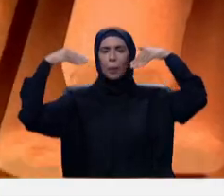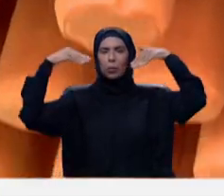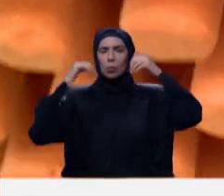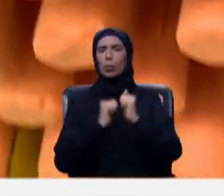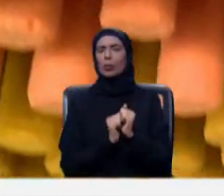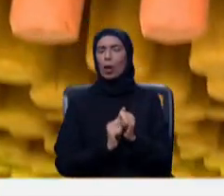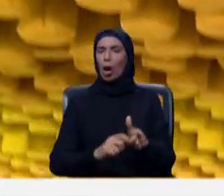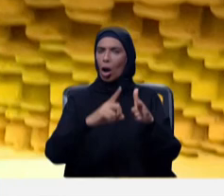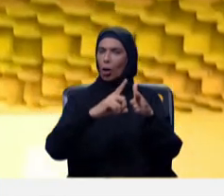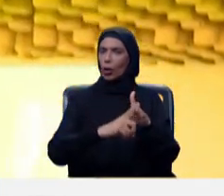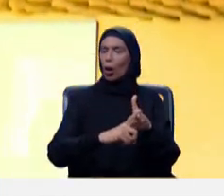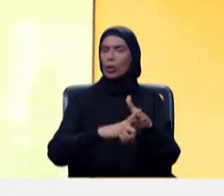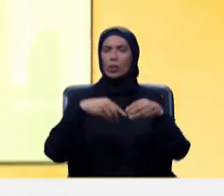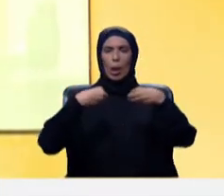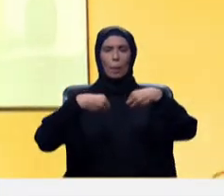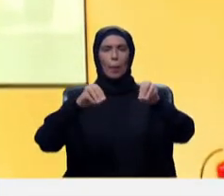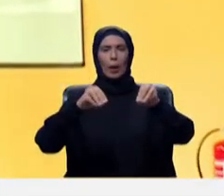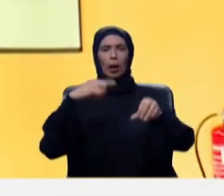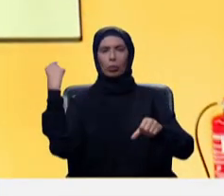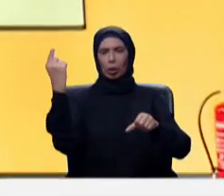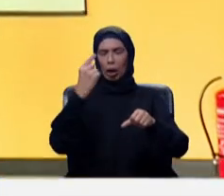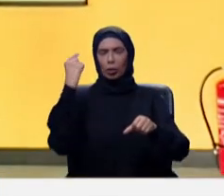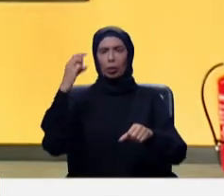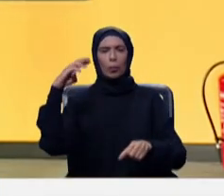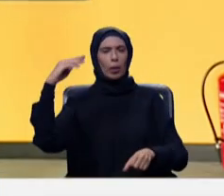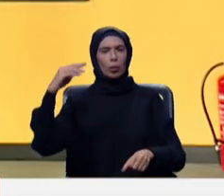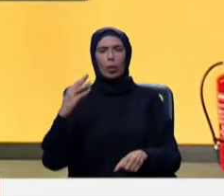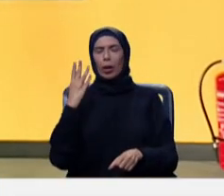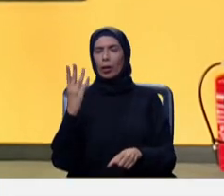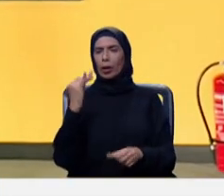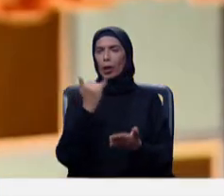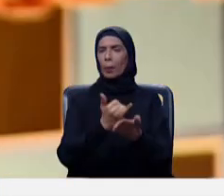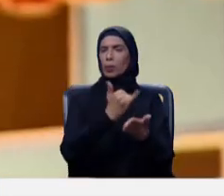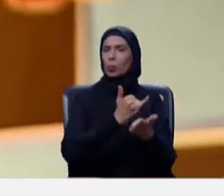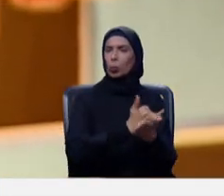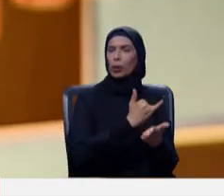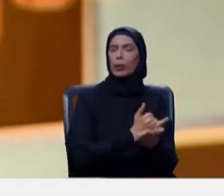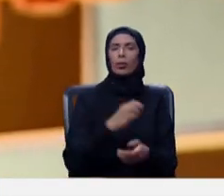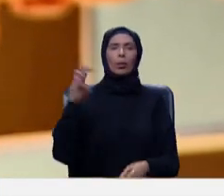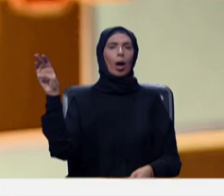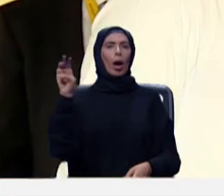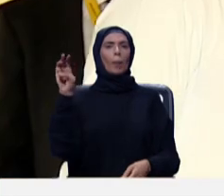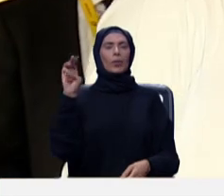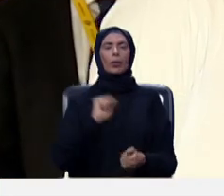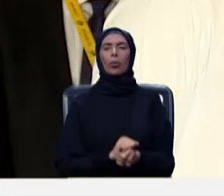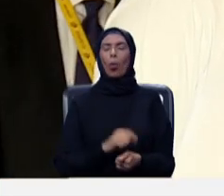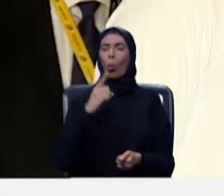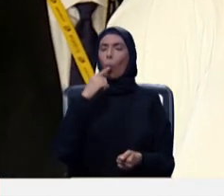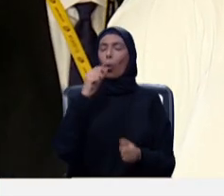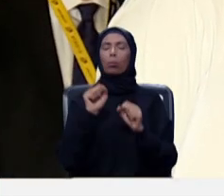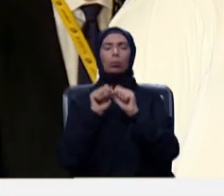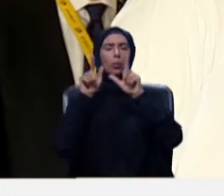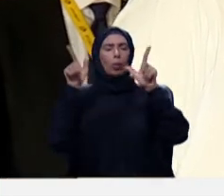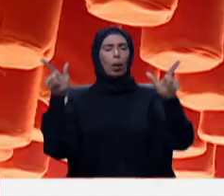نائب الرئيس للمبيعات الدولية للقطاع العام في الشركة وعدد من مسؤولي الشركة. أوضح سمو الشيخ ناصر بن حمد الخليفة أن